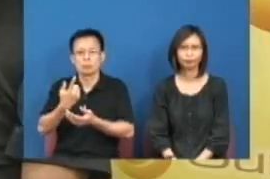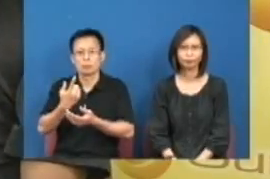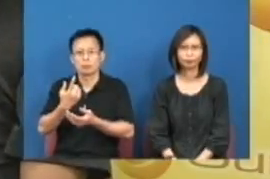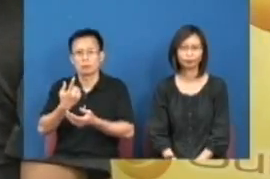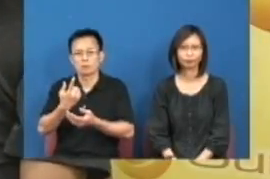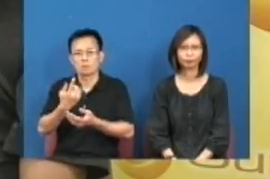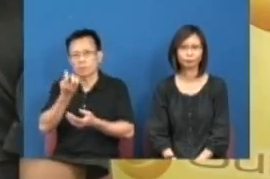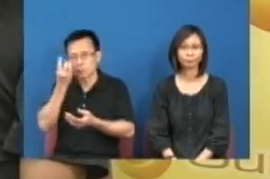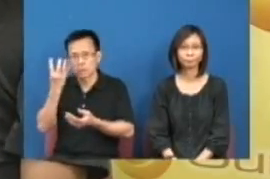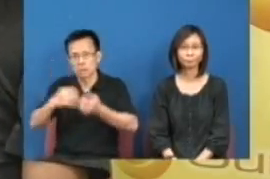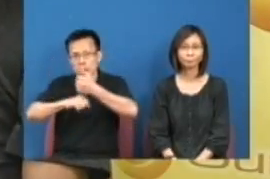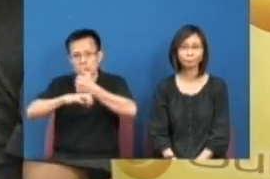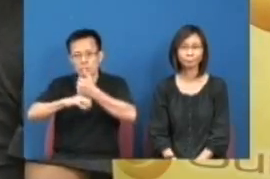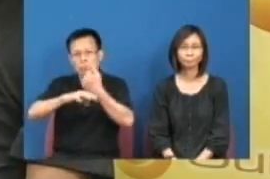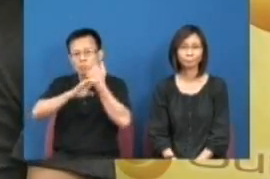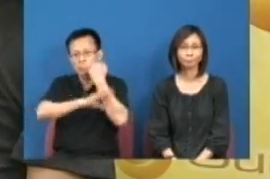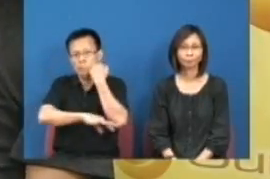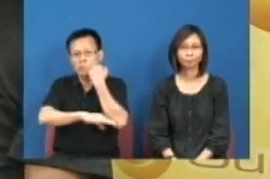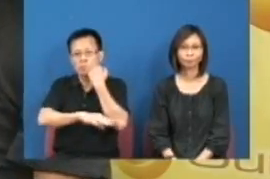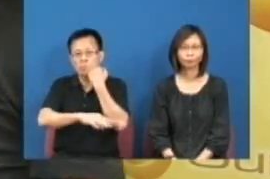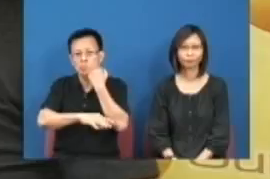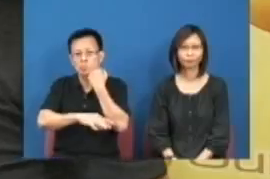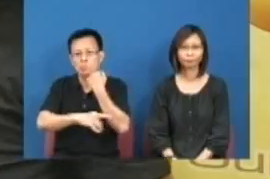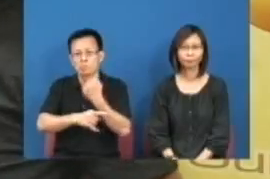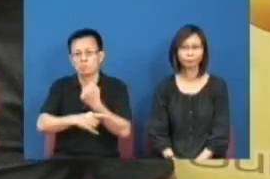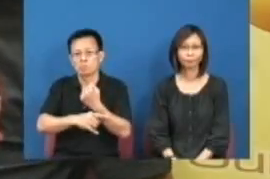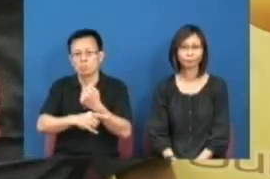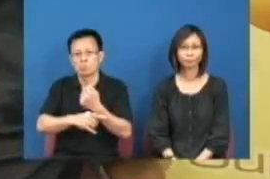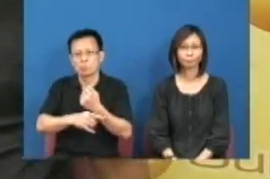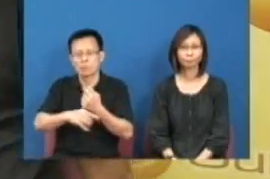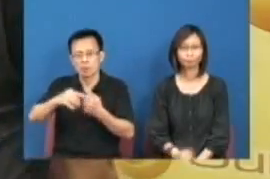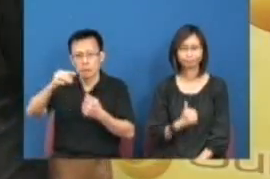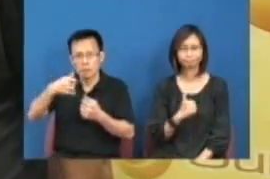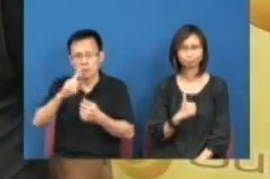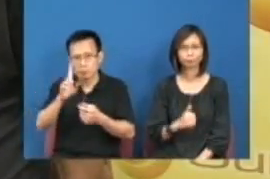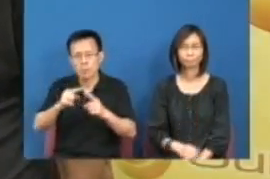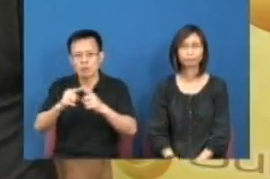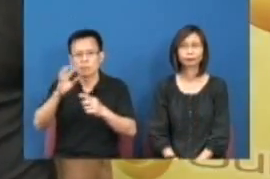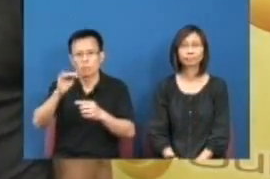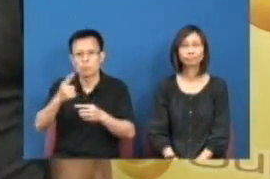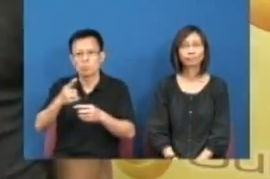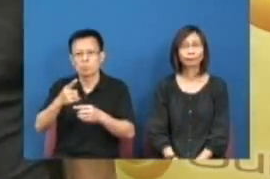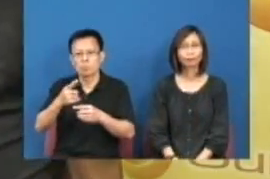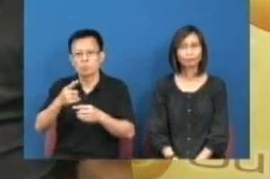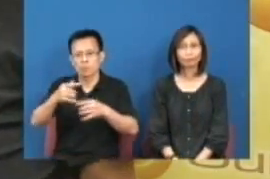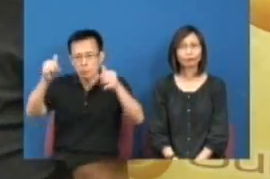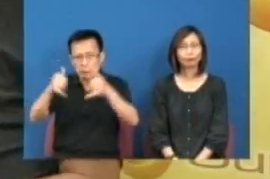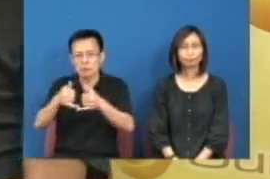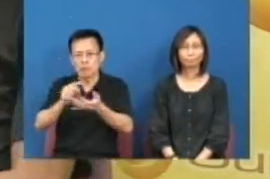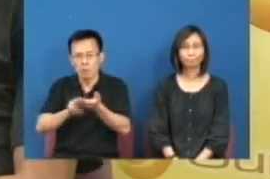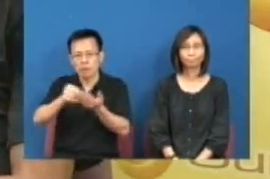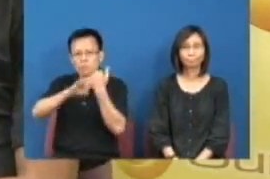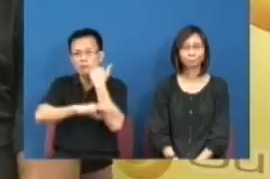法裏邊嘅條文咧。因為你來見咩人都得，當然你唔見立法會議員就唔得嘅。即係你